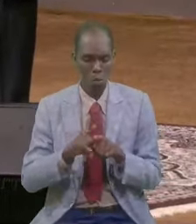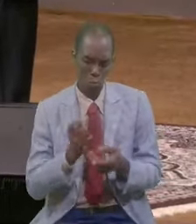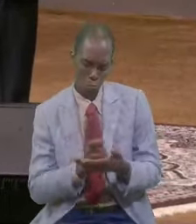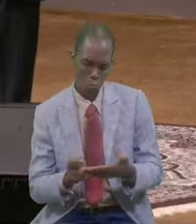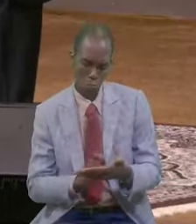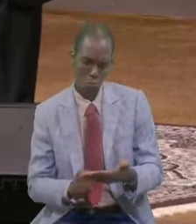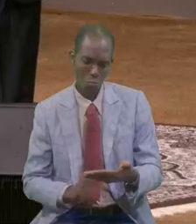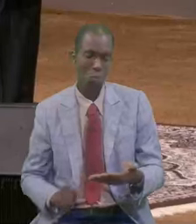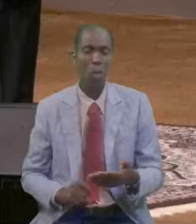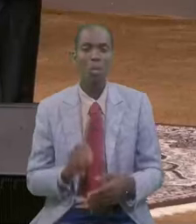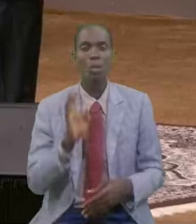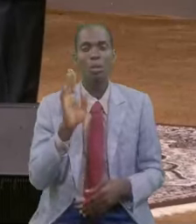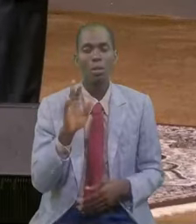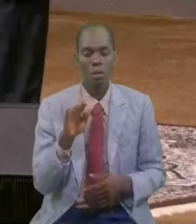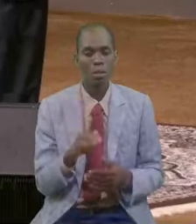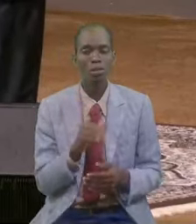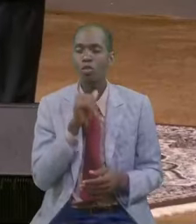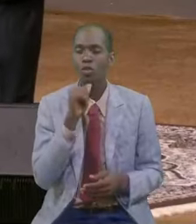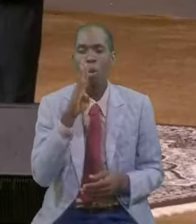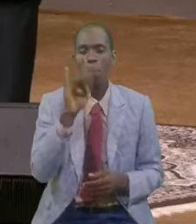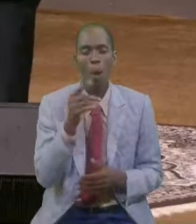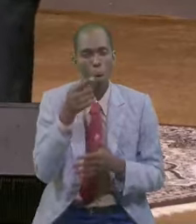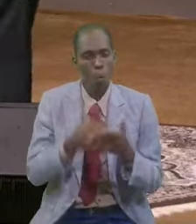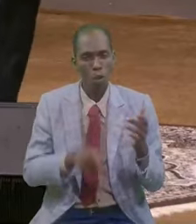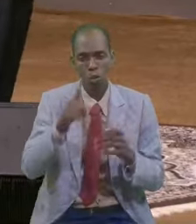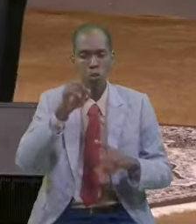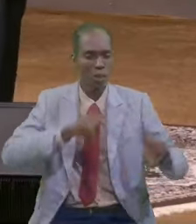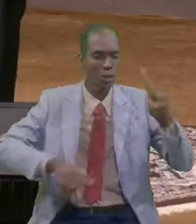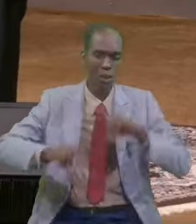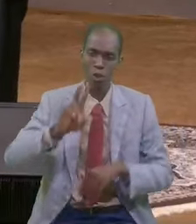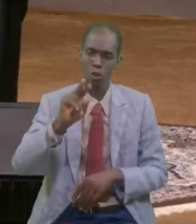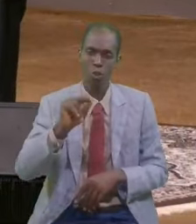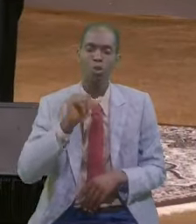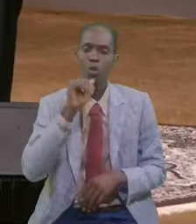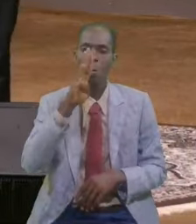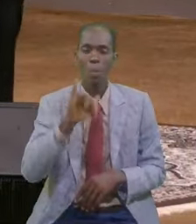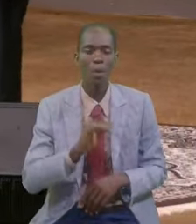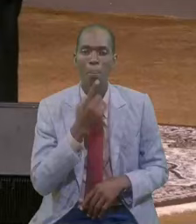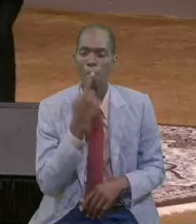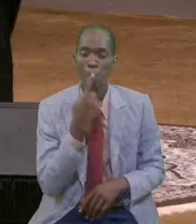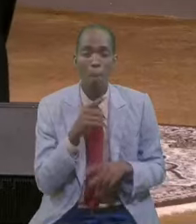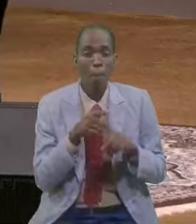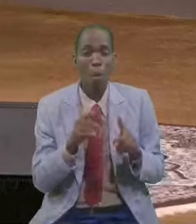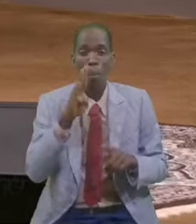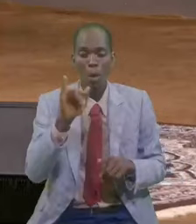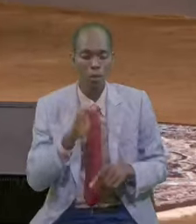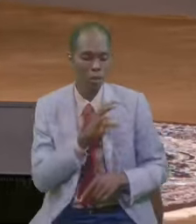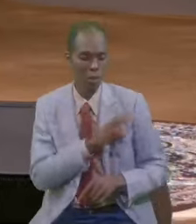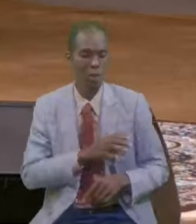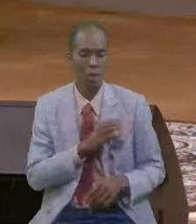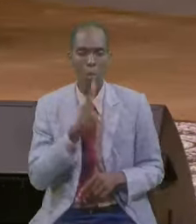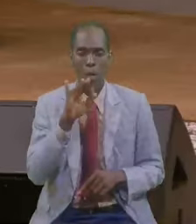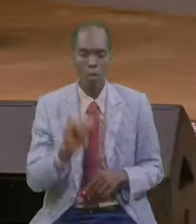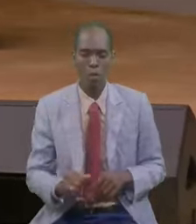porte des notes. Non, pas ce que tu dis, par tes fruits. C'est donc à leurs fruits que vous les reconnaîtrez. Est-ce que vous